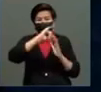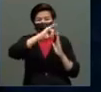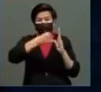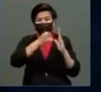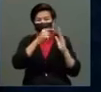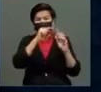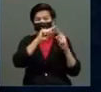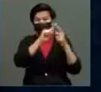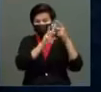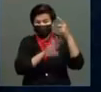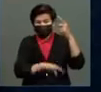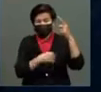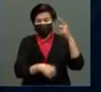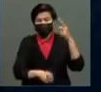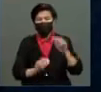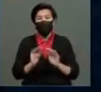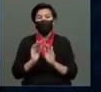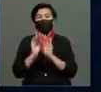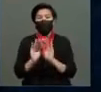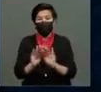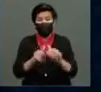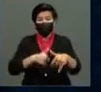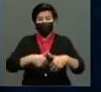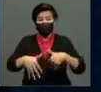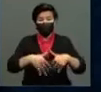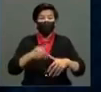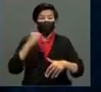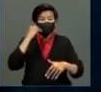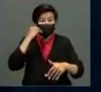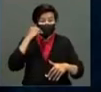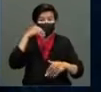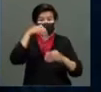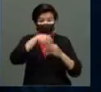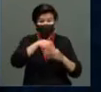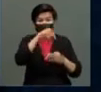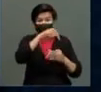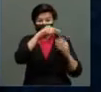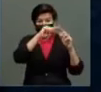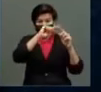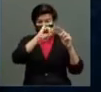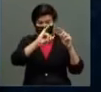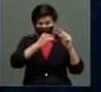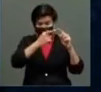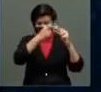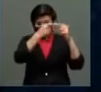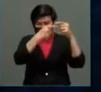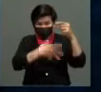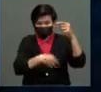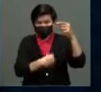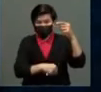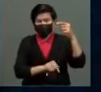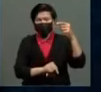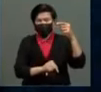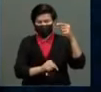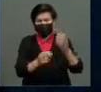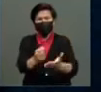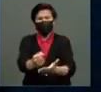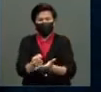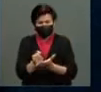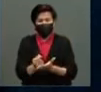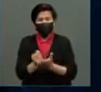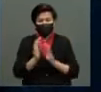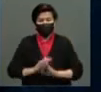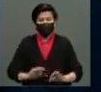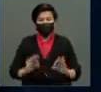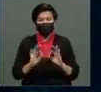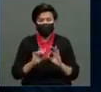ยากจะฝากพี่น้องประชาชนที่ถึงจังหวัดท่านทั้งหลายท่านอยู่ในท็อป10ถ้าท่านได้ช่วยเนี่ยช่วยประเทศชาติมากเลยนะครับในการที่